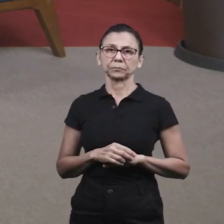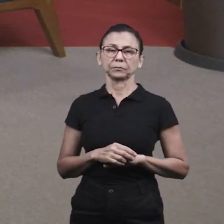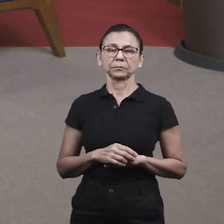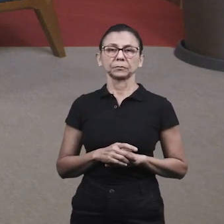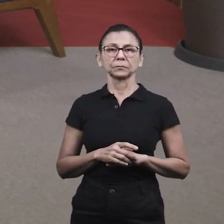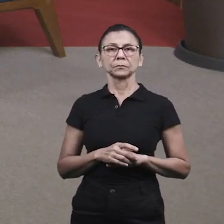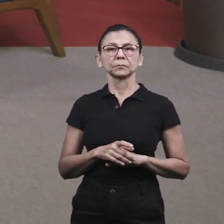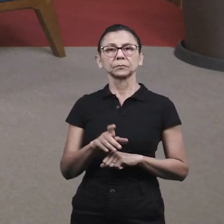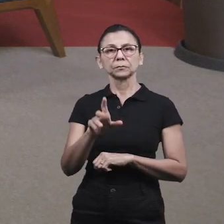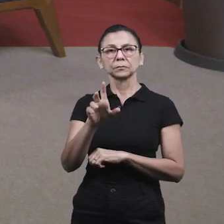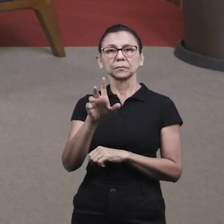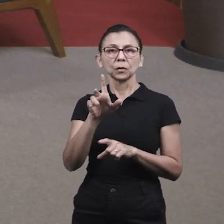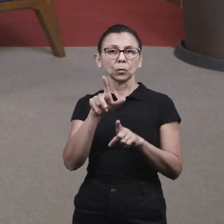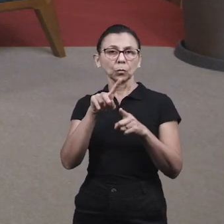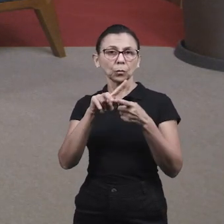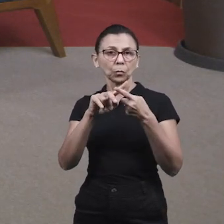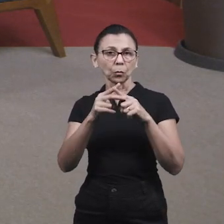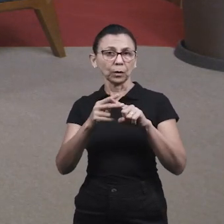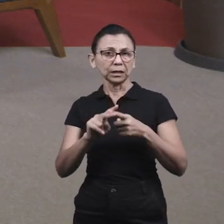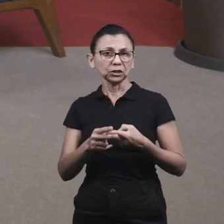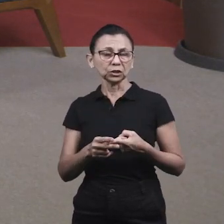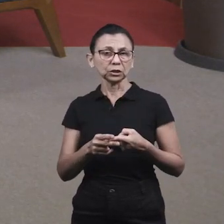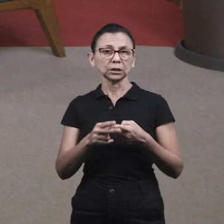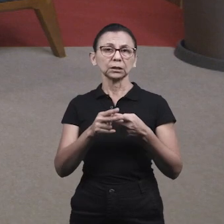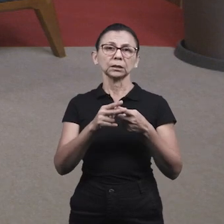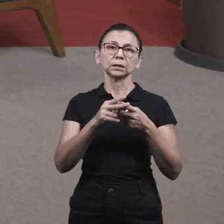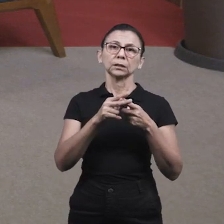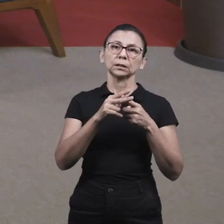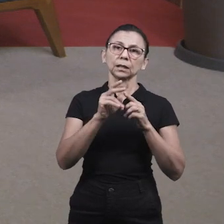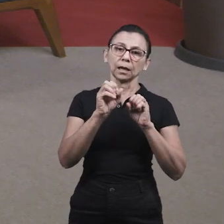les Écritures, que la Bible apporte pour l'homme.